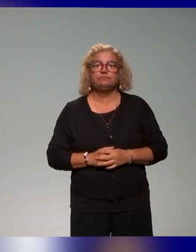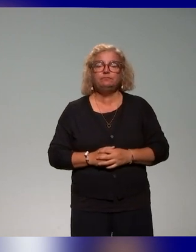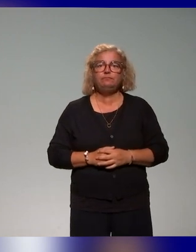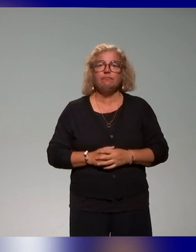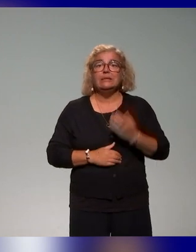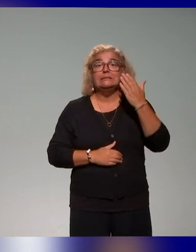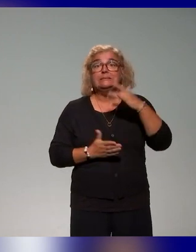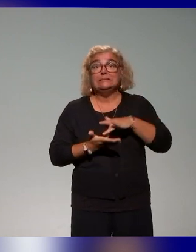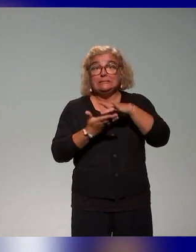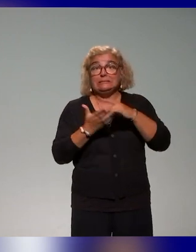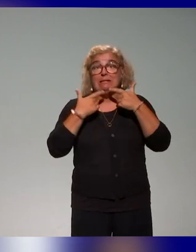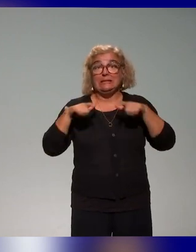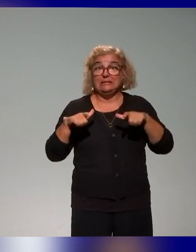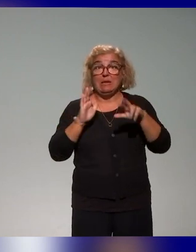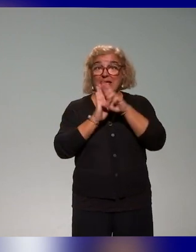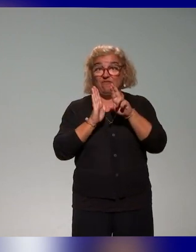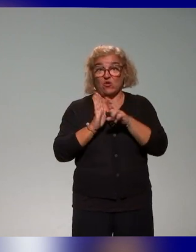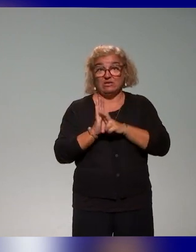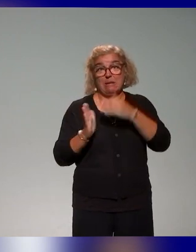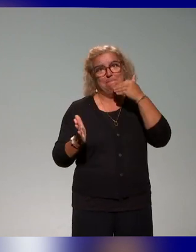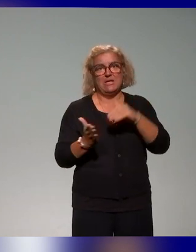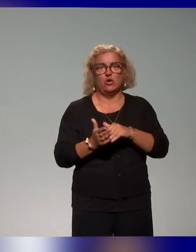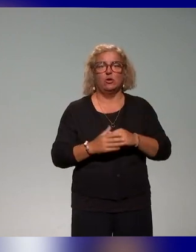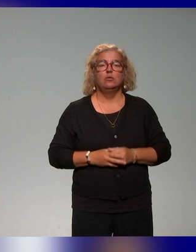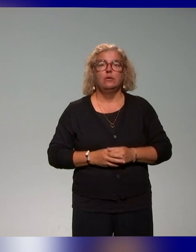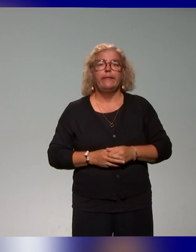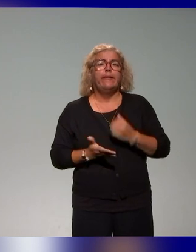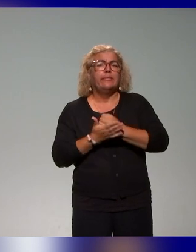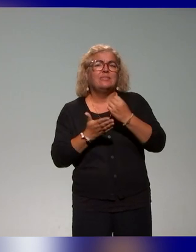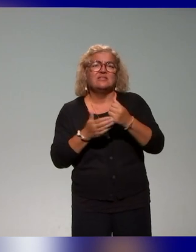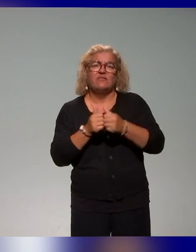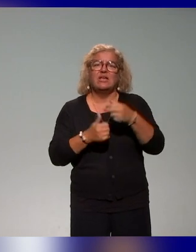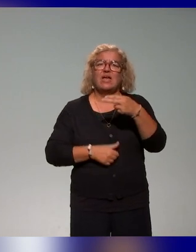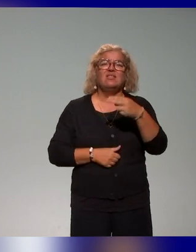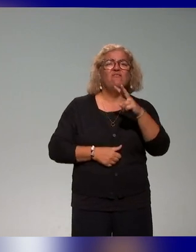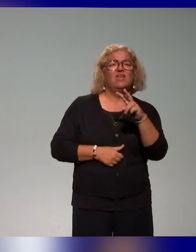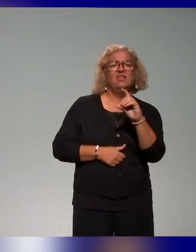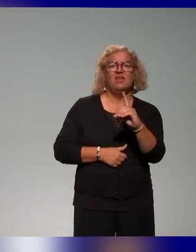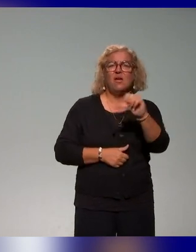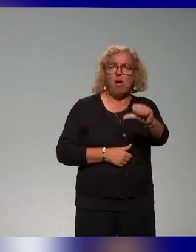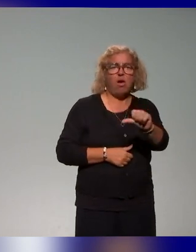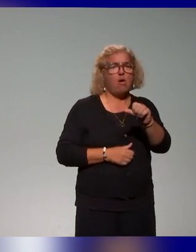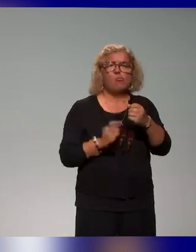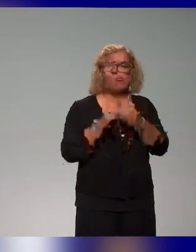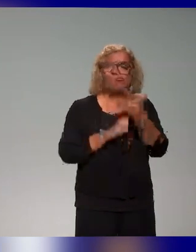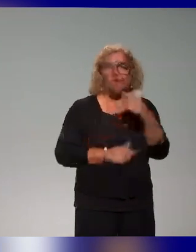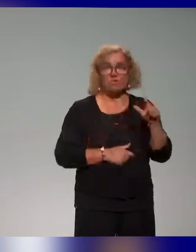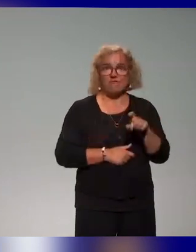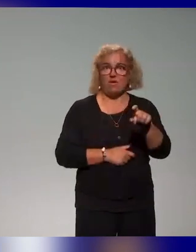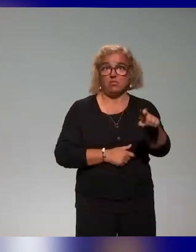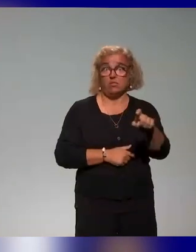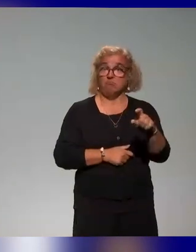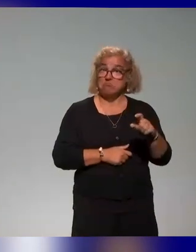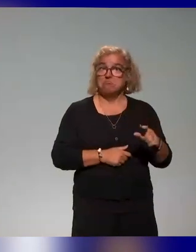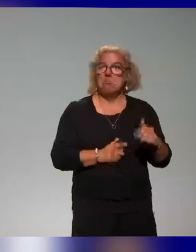aussi. Donc j'ai testé ça avec NVDA, j'ai testé ça avec plusieurs navigateurs. Et pourquoi j'ai été obligé de faire ça ? C'était